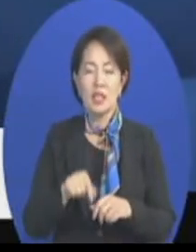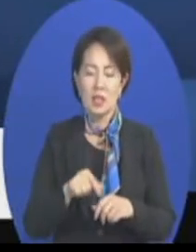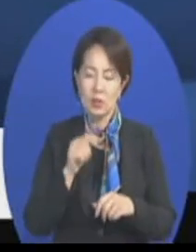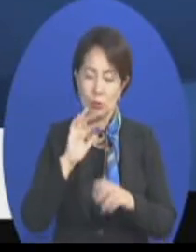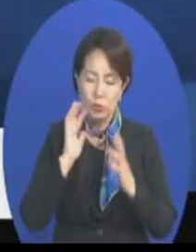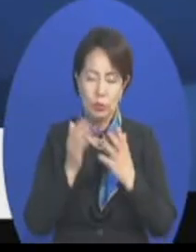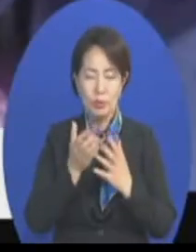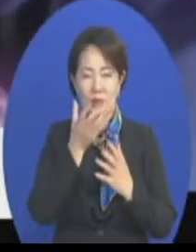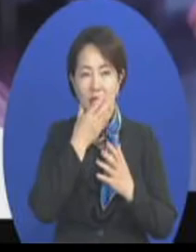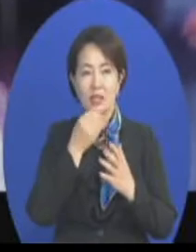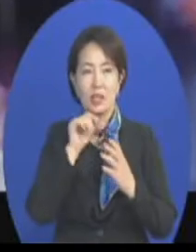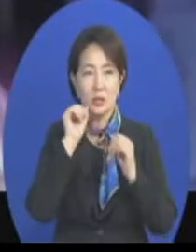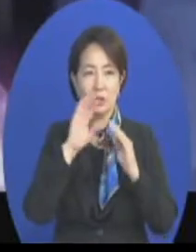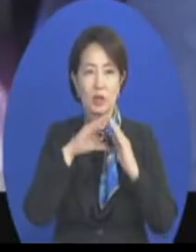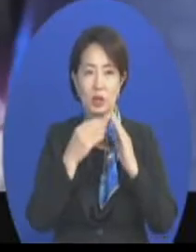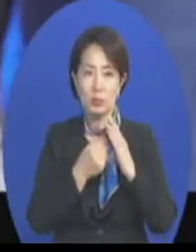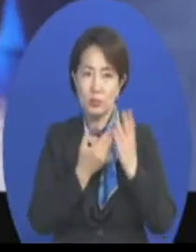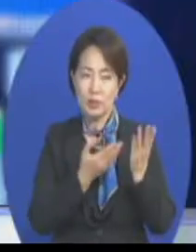сайн сайхан бүхний хүсье аа.